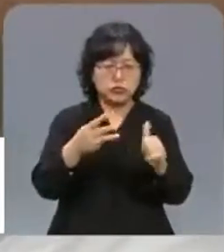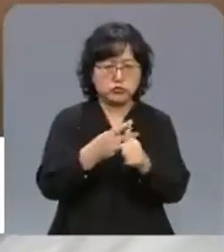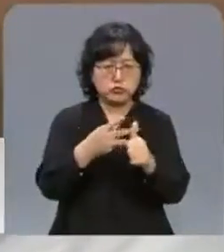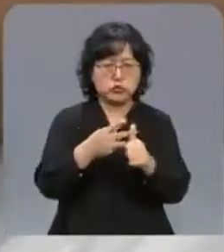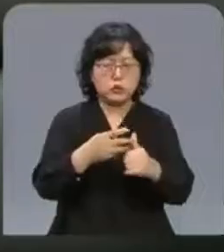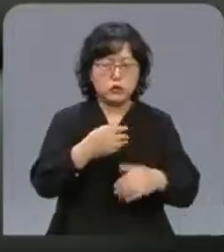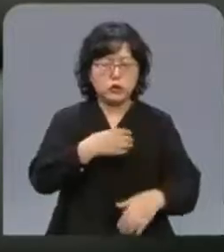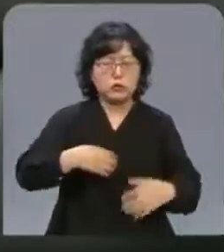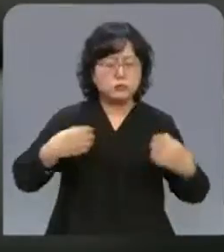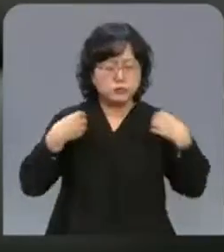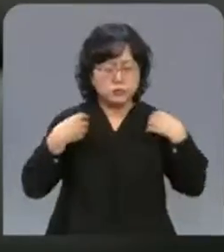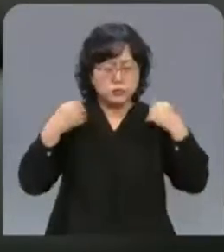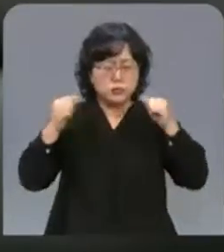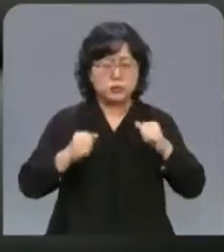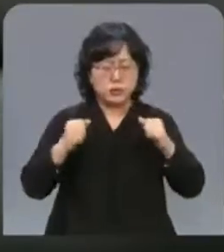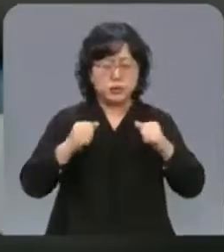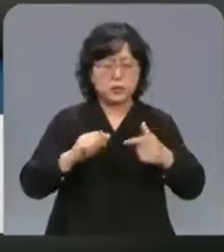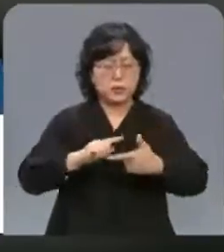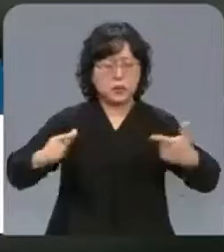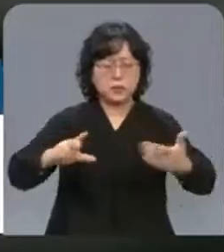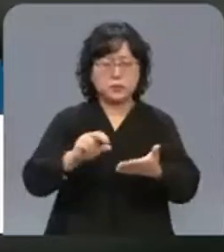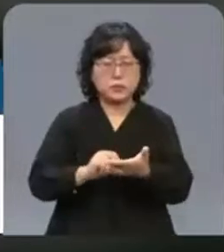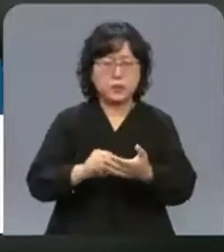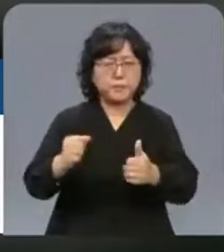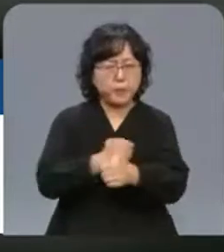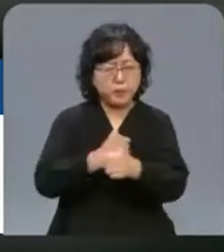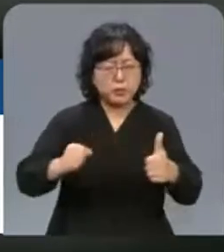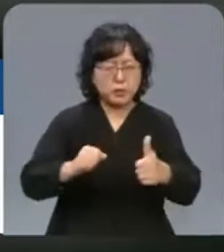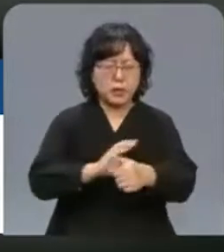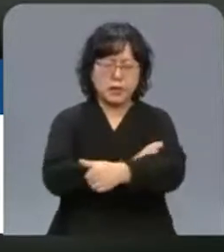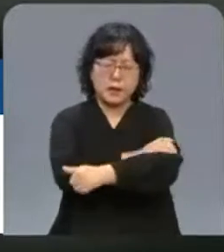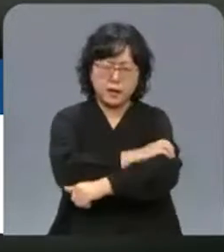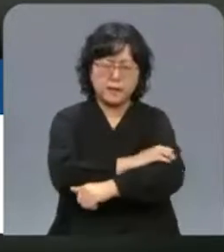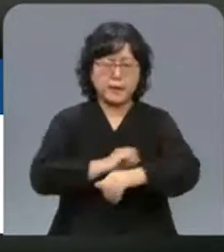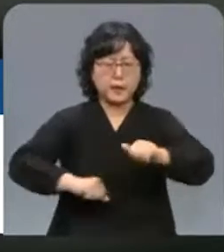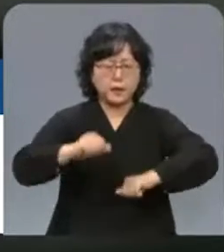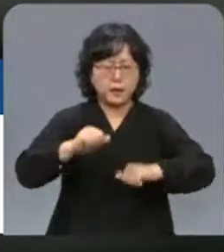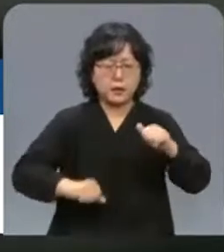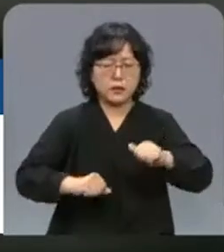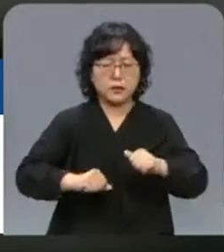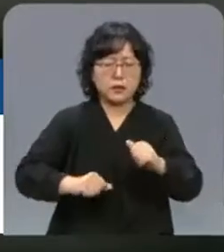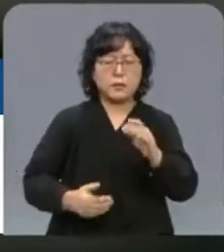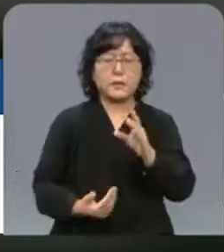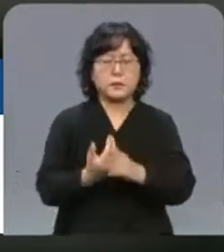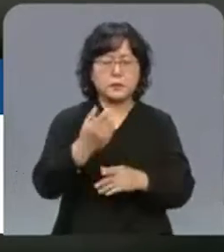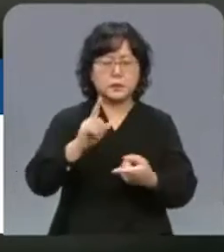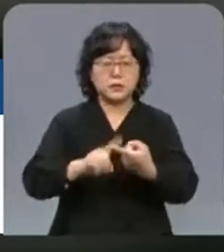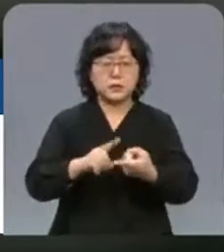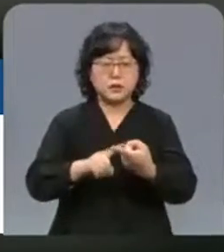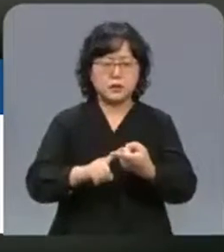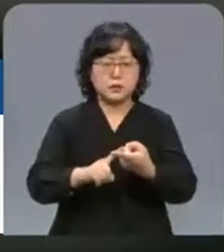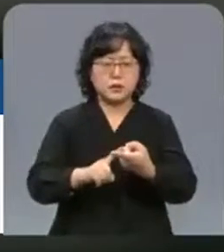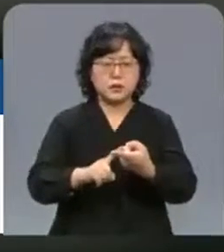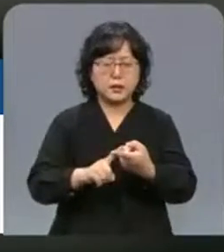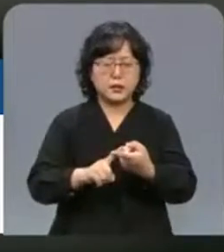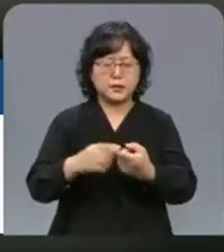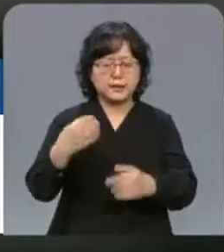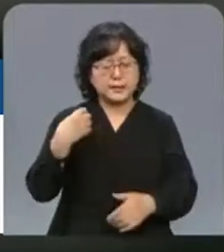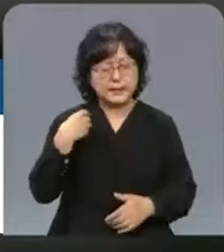잡음이 끊이질 않았습니다 폭력과 갑질 등 불스러운 사건을 일으킨 점에 대해 무거운